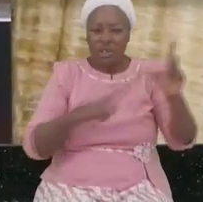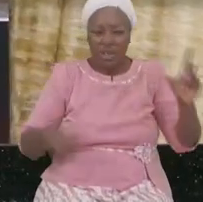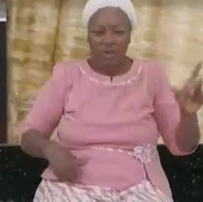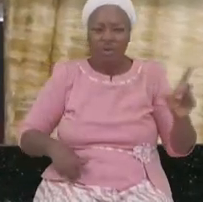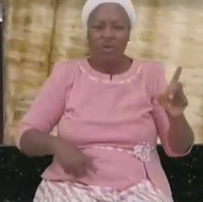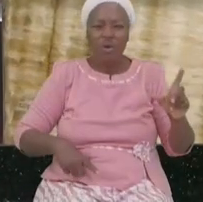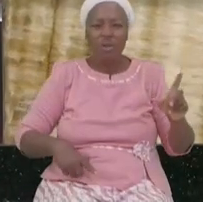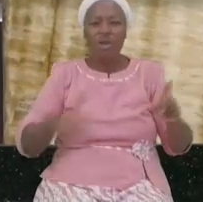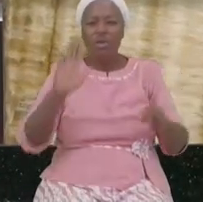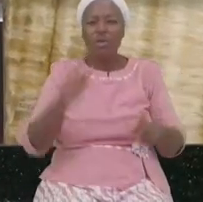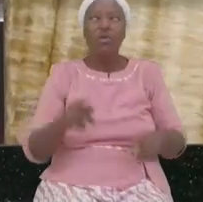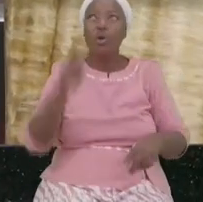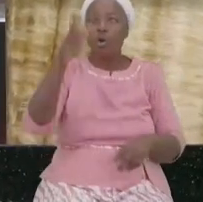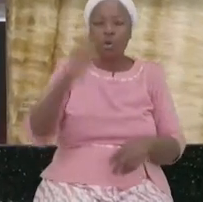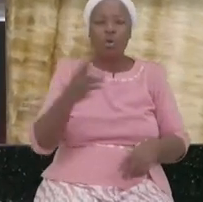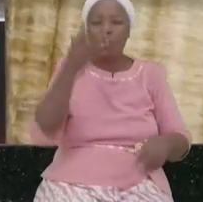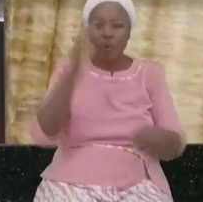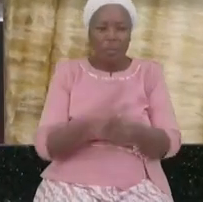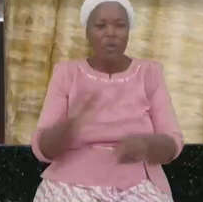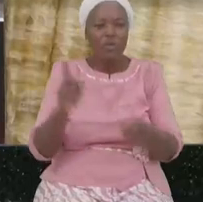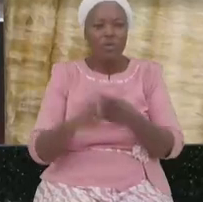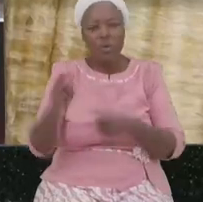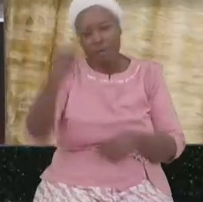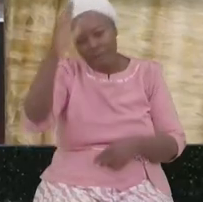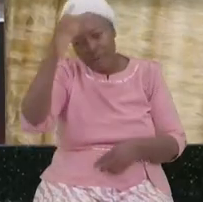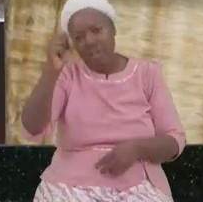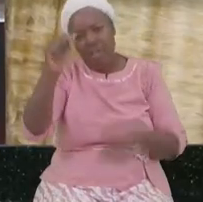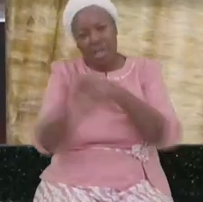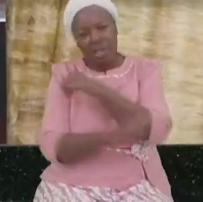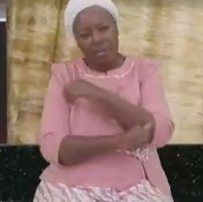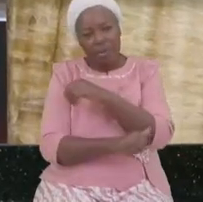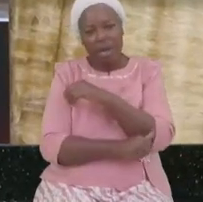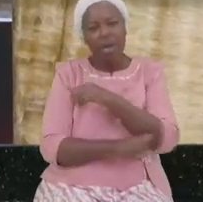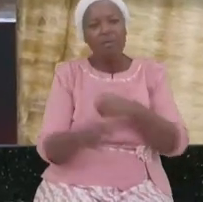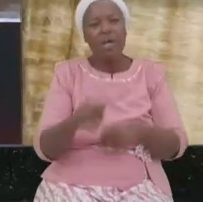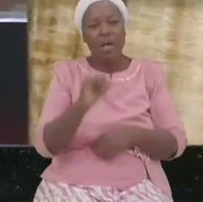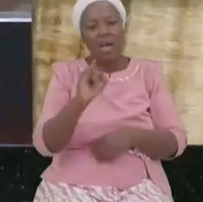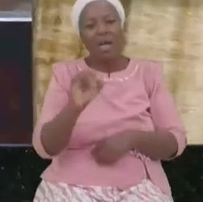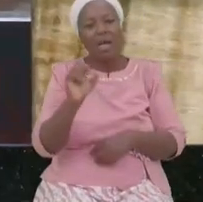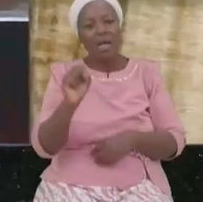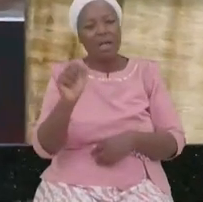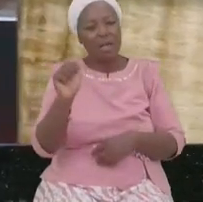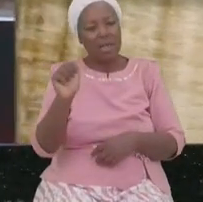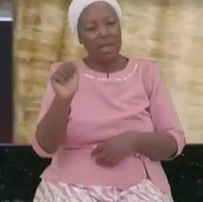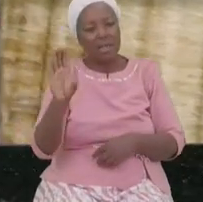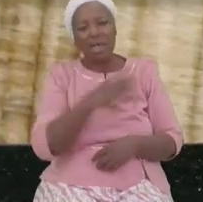a juré de donner à tes pères Abraham, Isaac et Jacob.